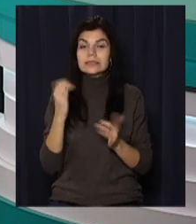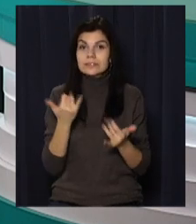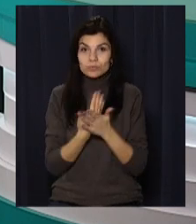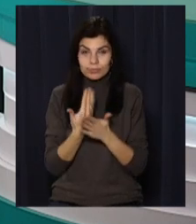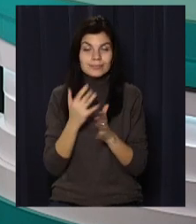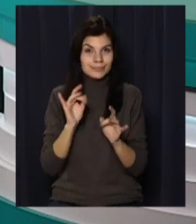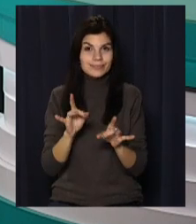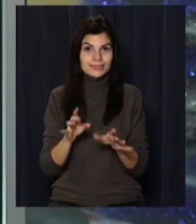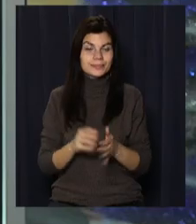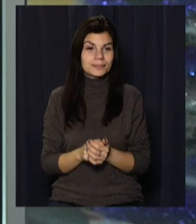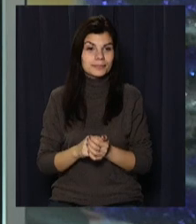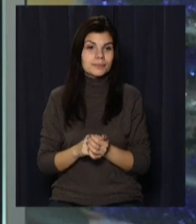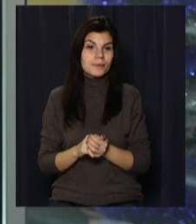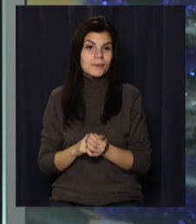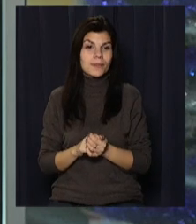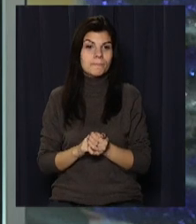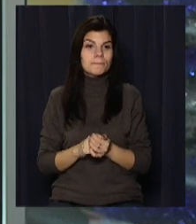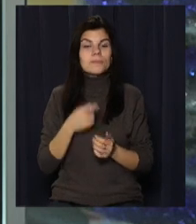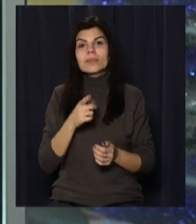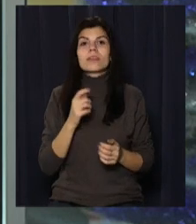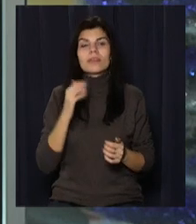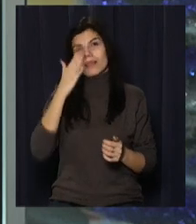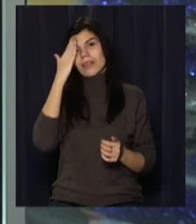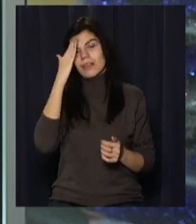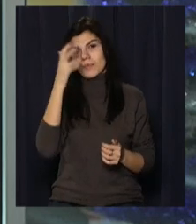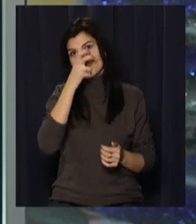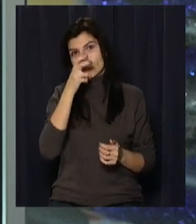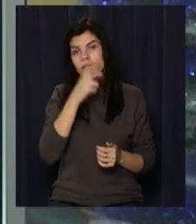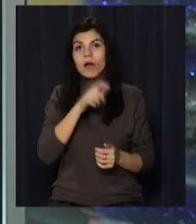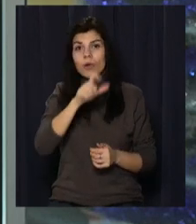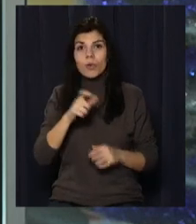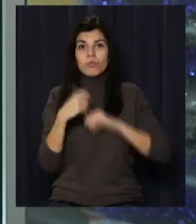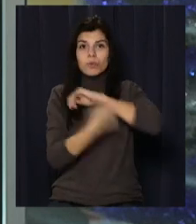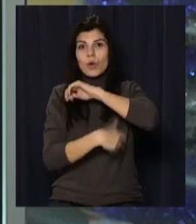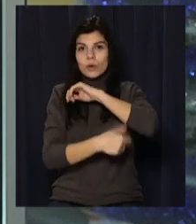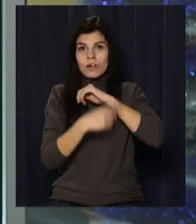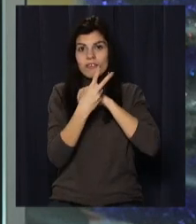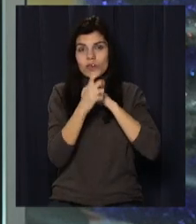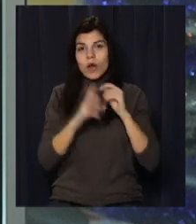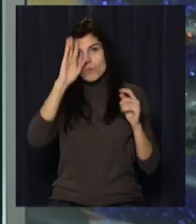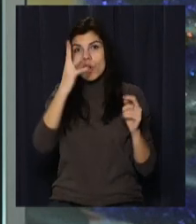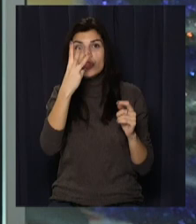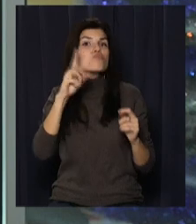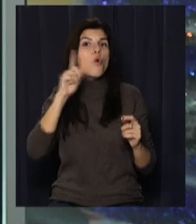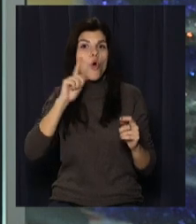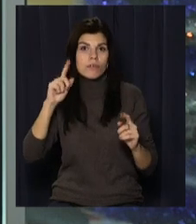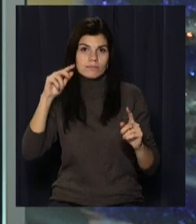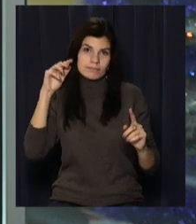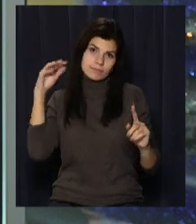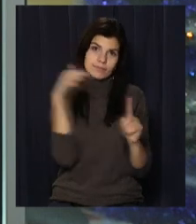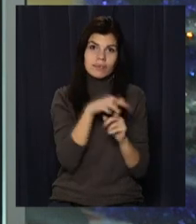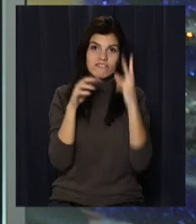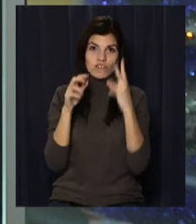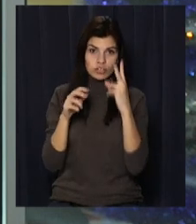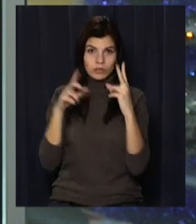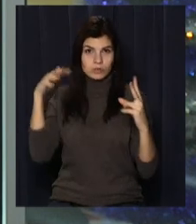– далі у випуску. Заради забави безхатченків, які жили на теплотрасі, вбили троє молодих людей. Слідство